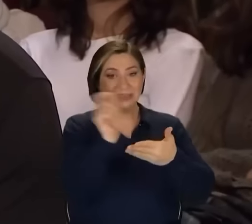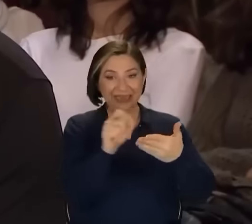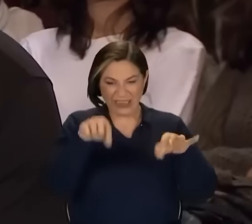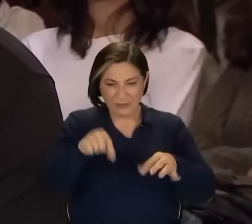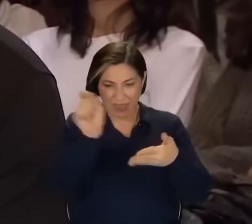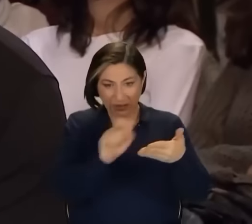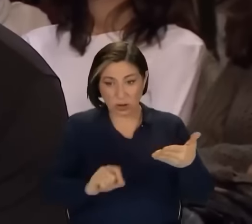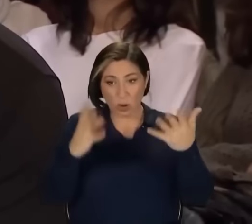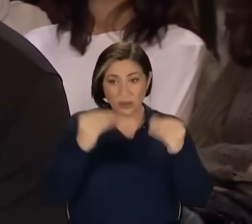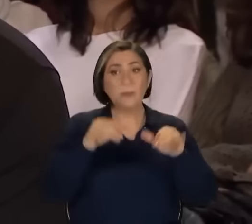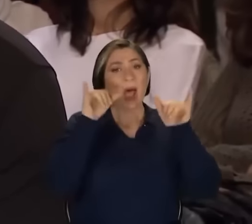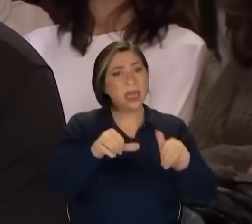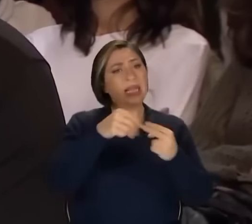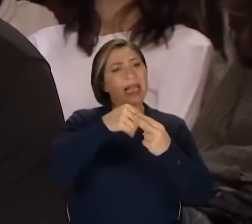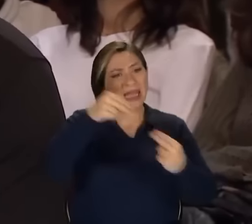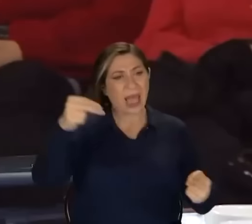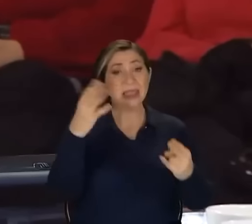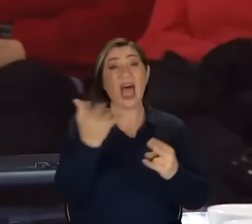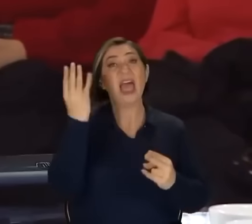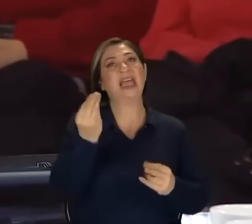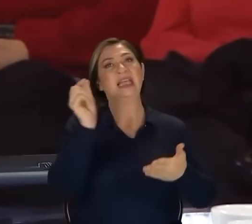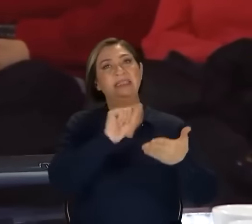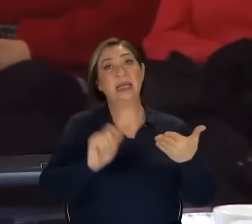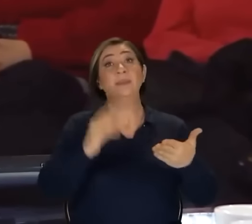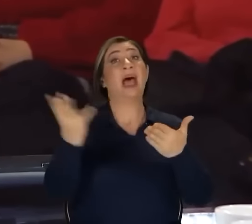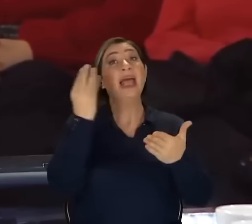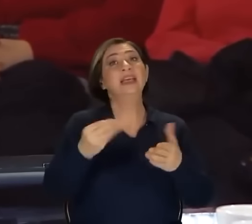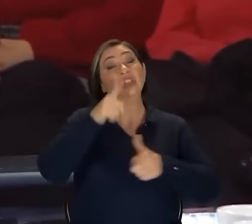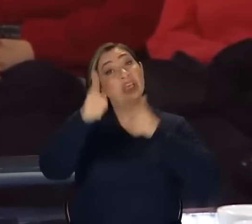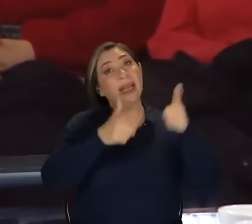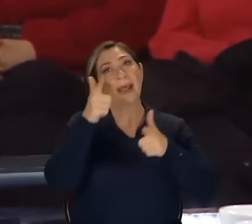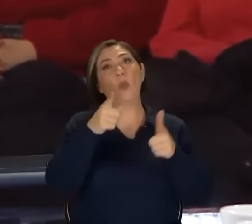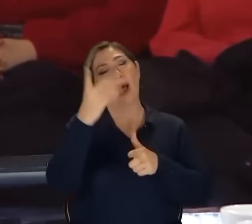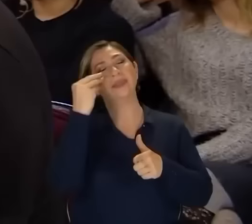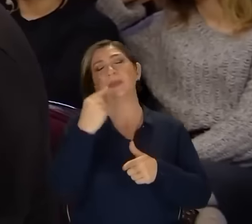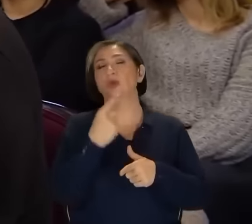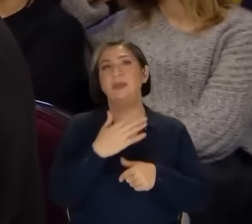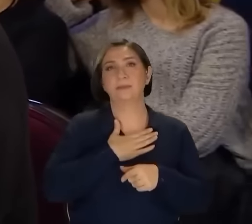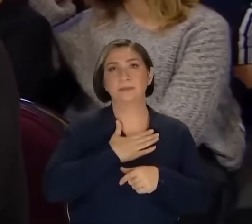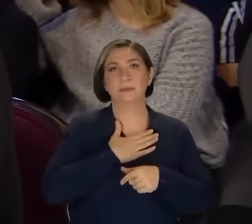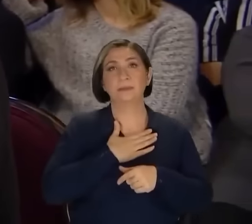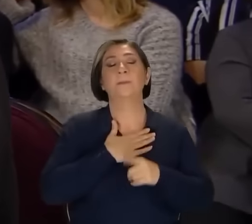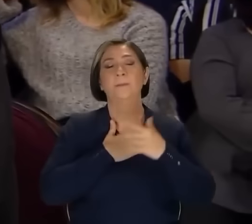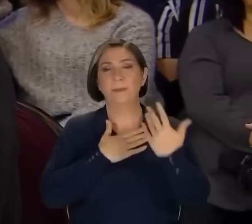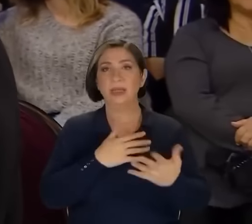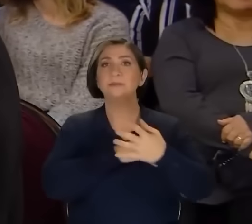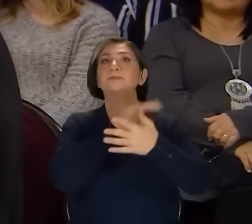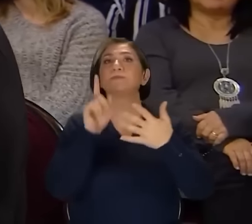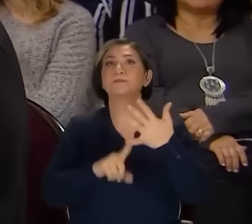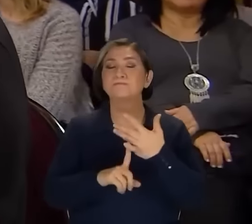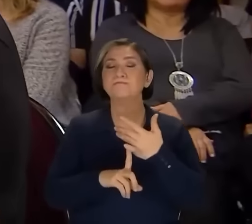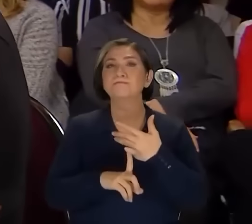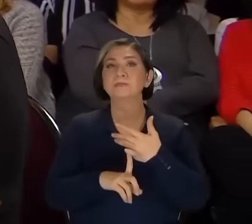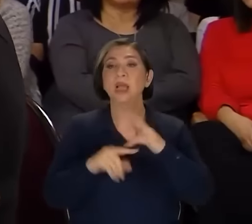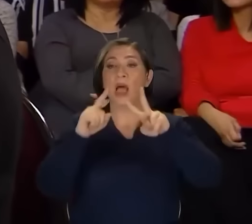şimdi yazacak olsam aynı öyküyü çok daha iyi yazarım daha iyi çekerim o anlamda söylüyorum Peki sonra